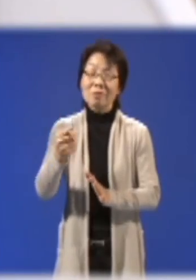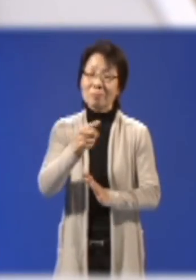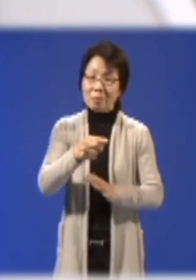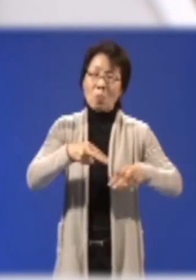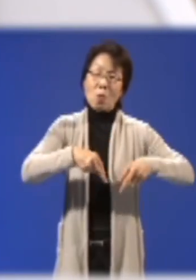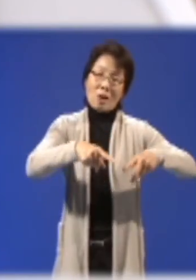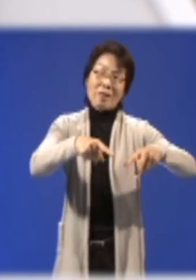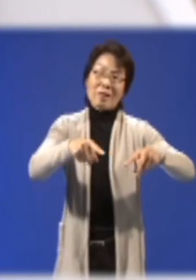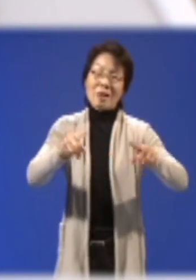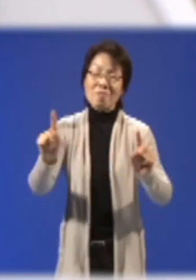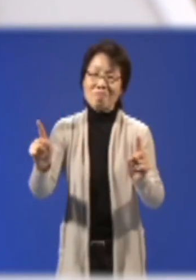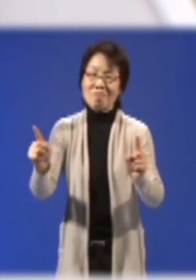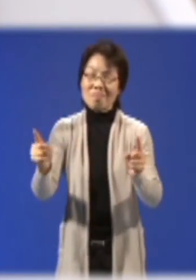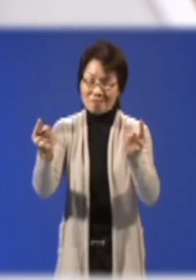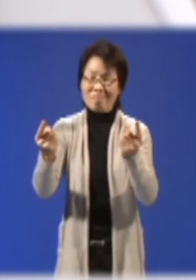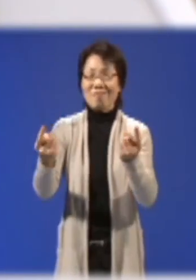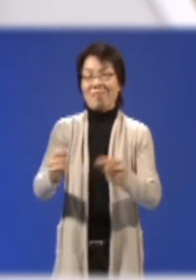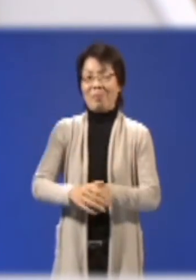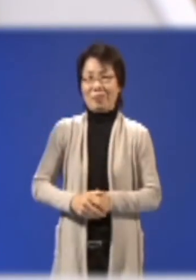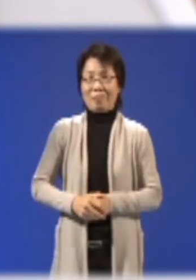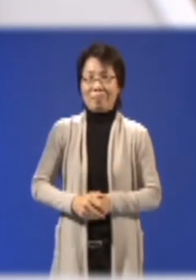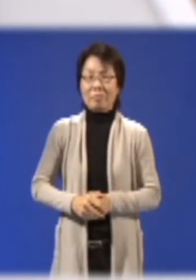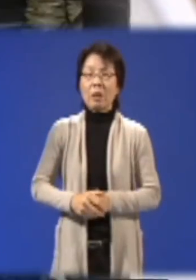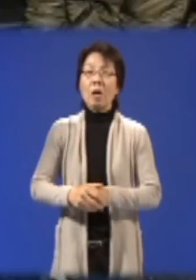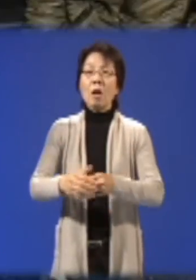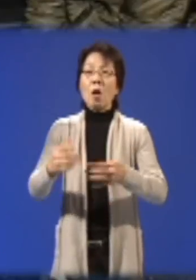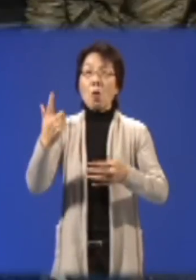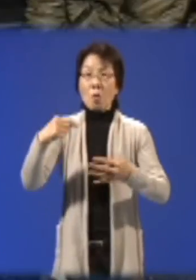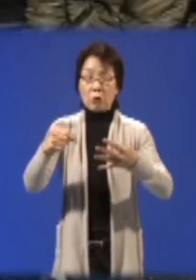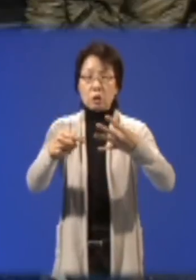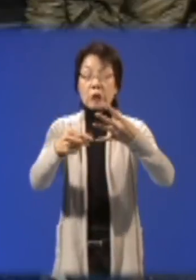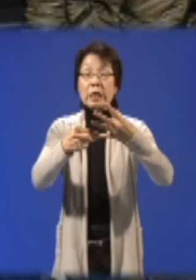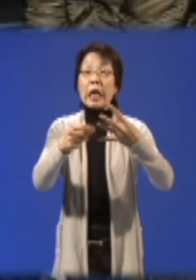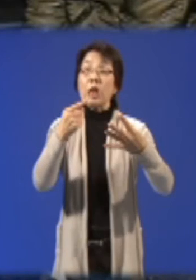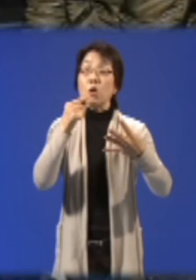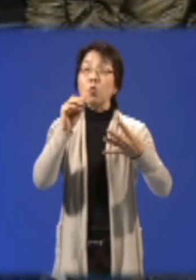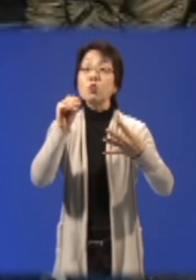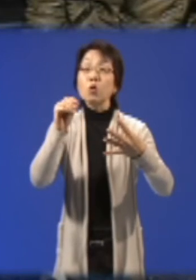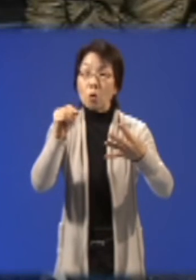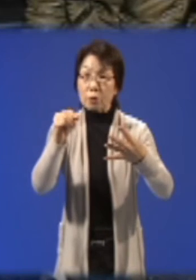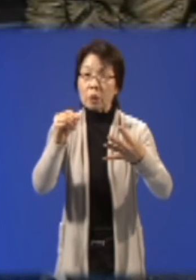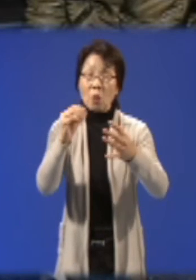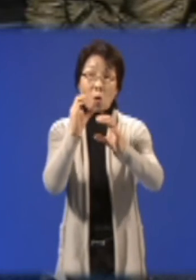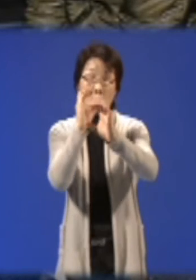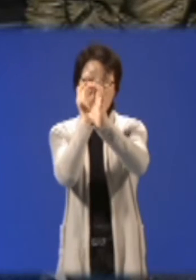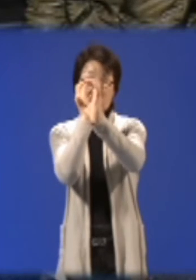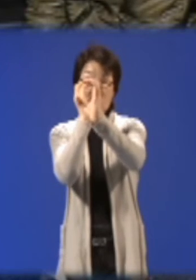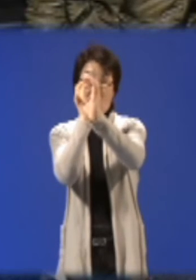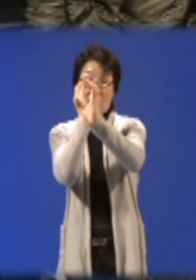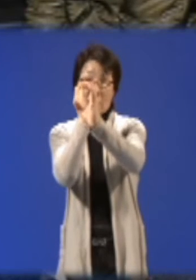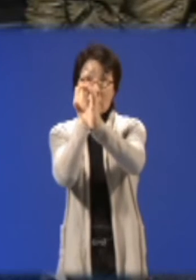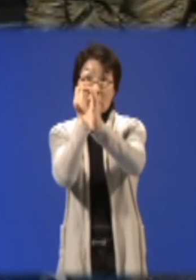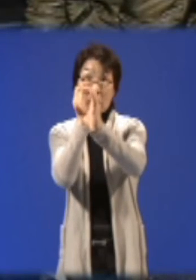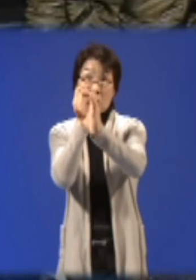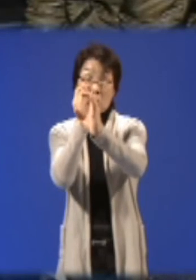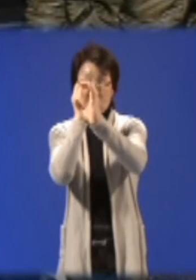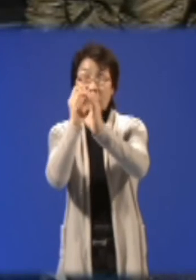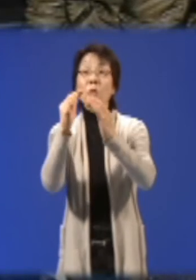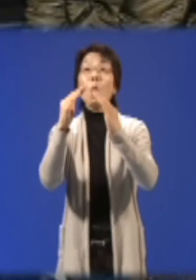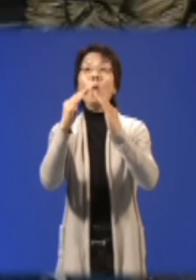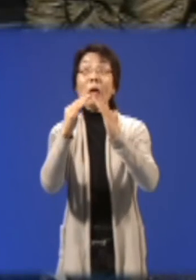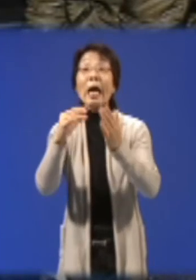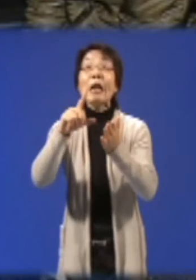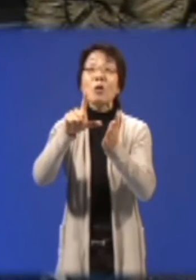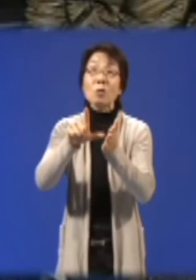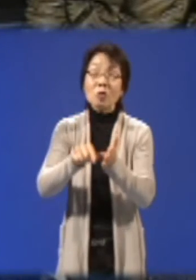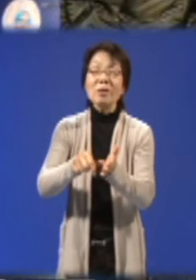8年に発足、毎月第4土曜日に行われている星空観望会で星の解説を